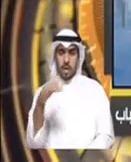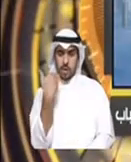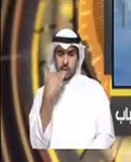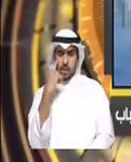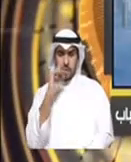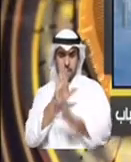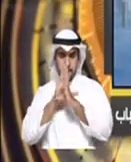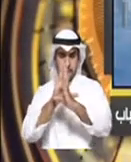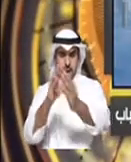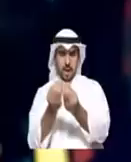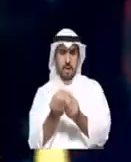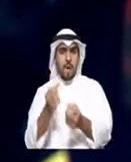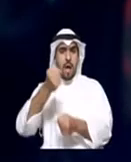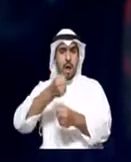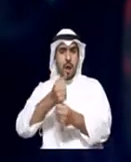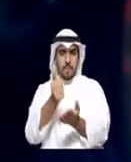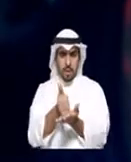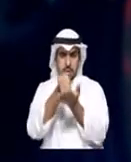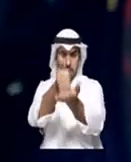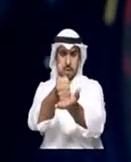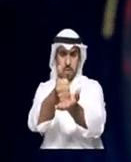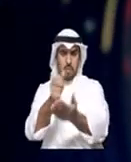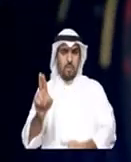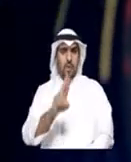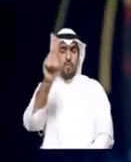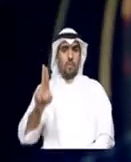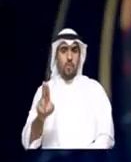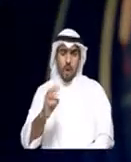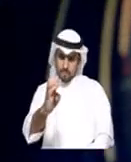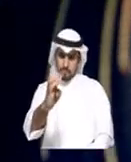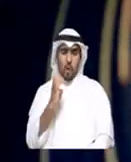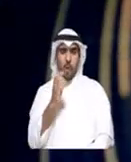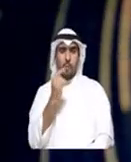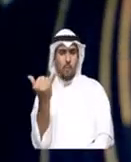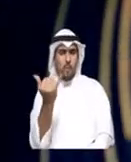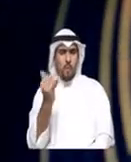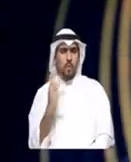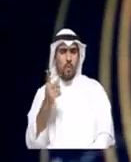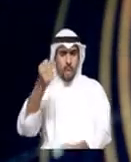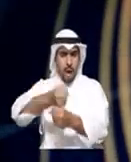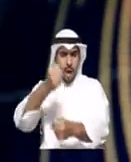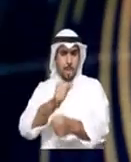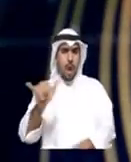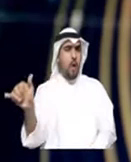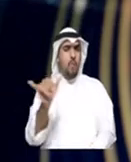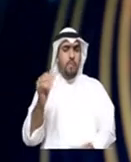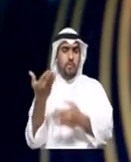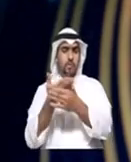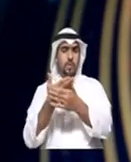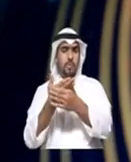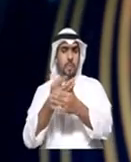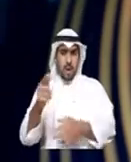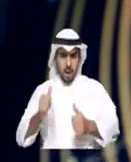العمل التطوعي الشبابي. سيد ناصر، حدثنا عن أهمية هذا العمل وكيف أصبح أيضا